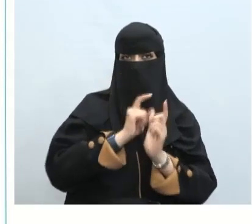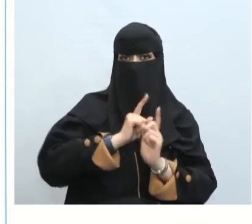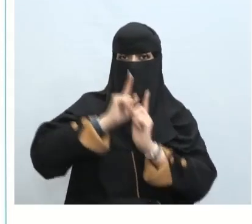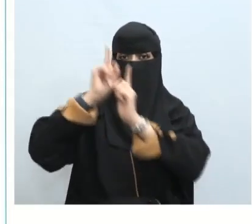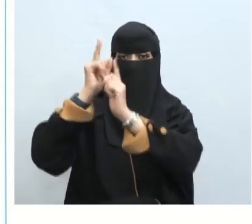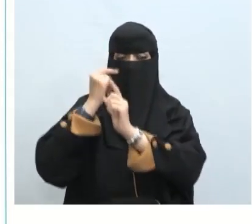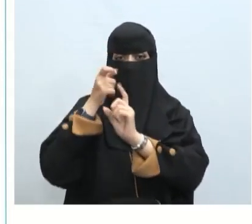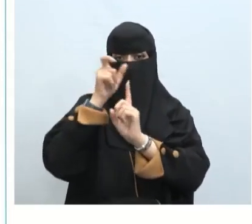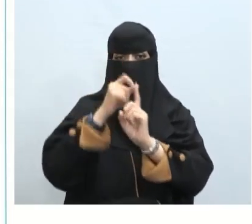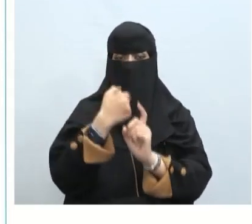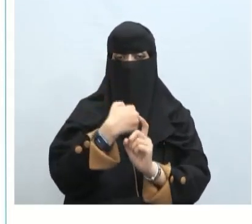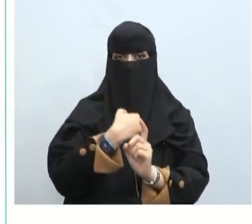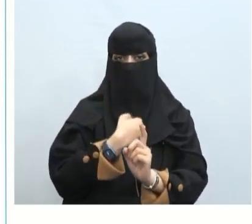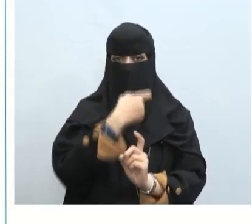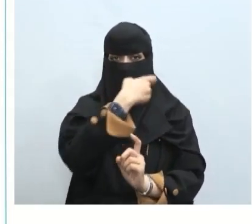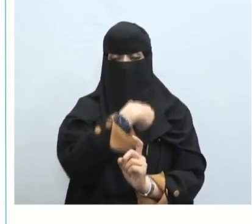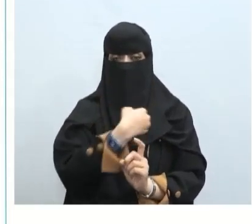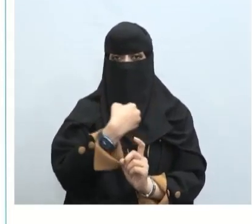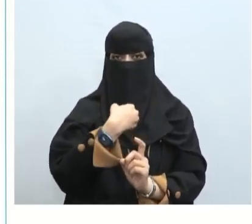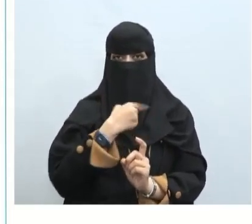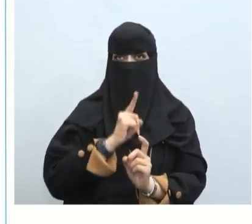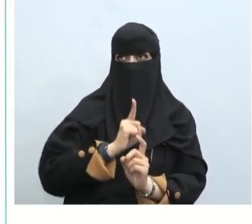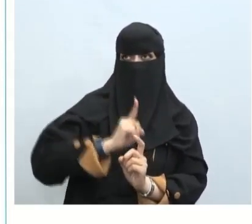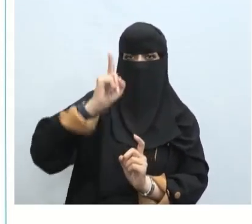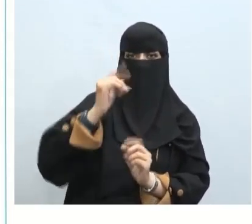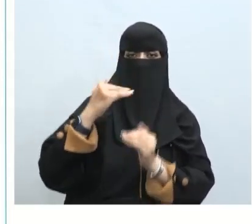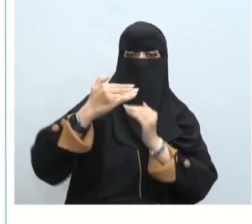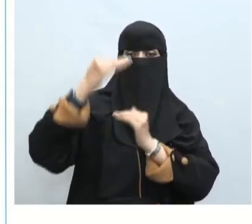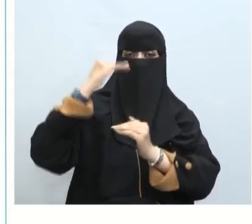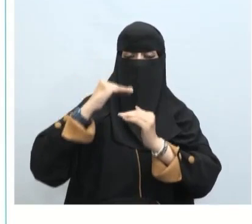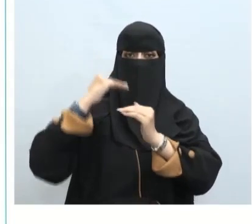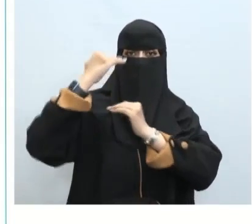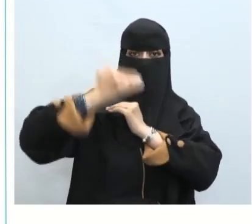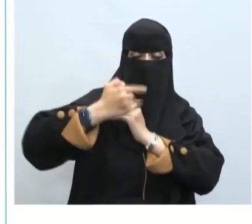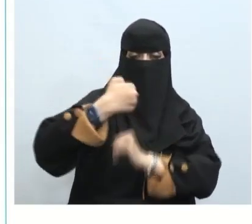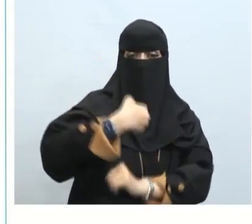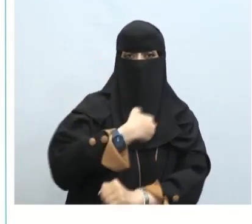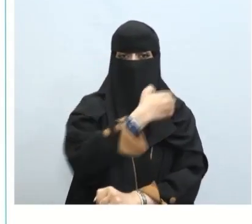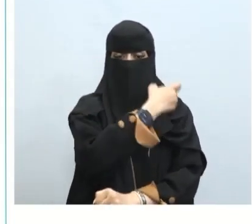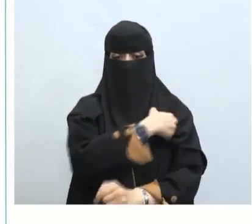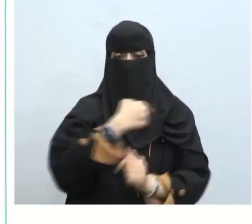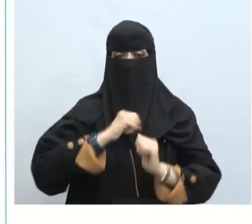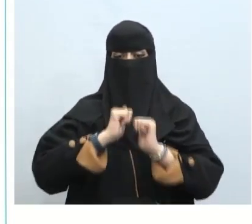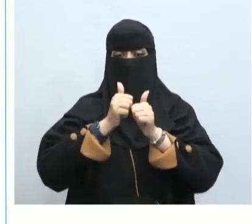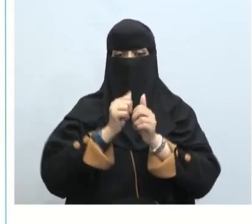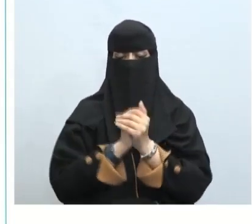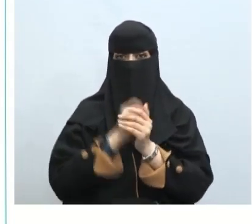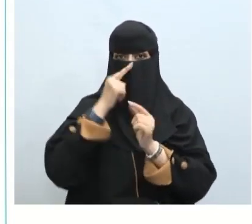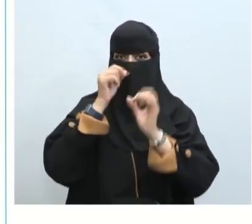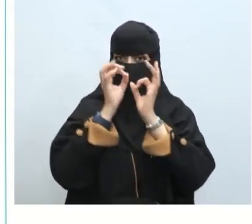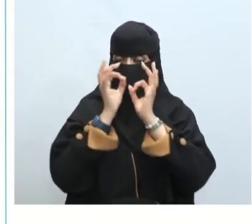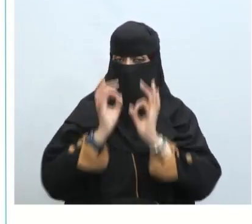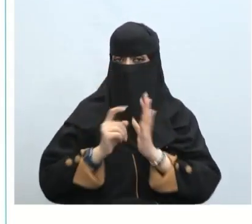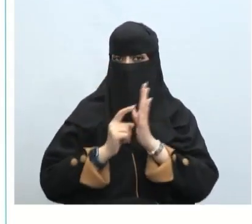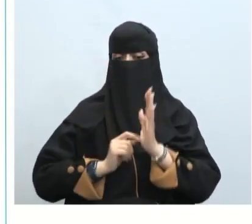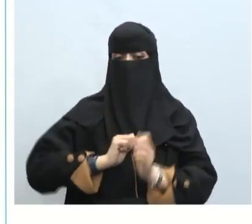ثم على نفسك الاعتماد على الله ثم على النفس اثنين التزام